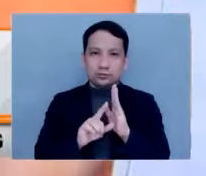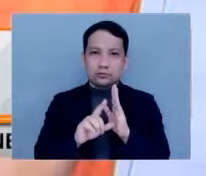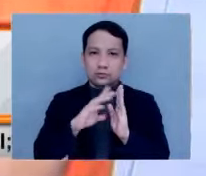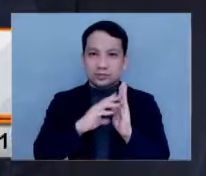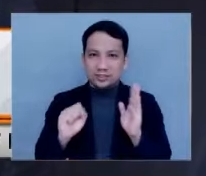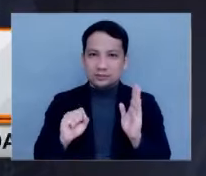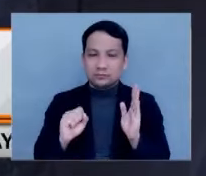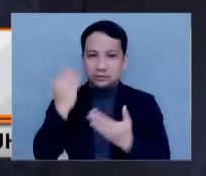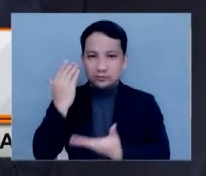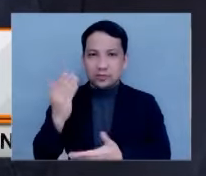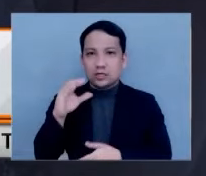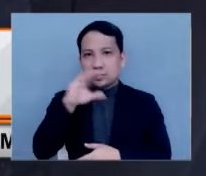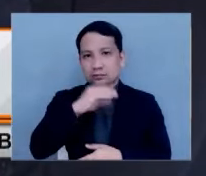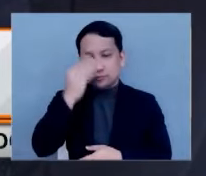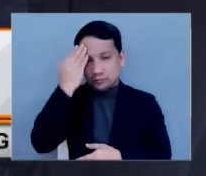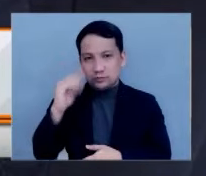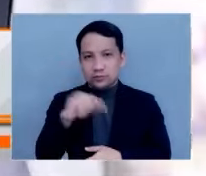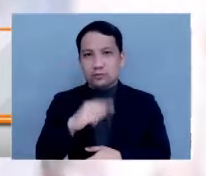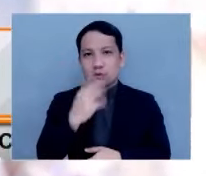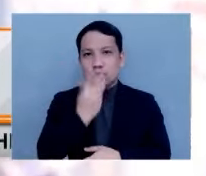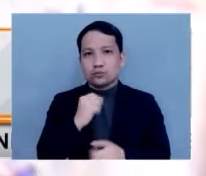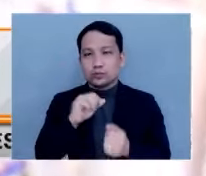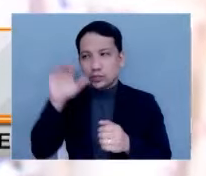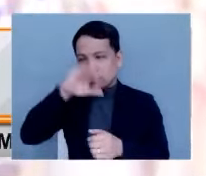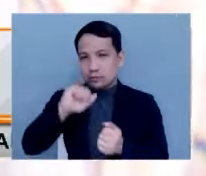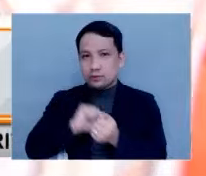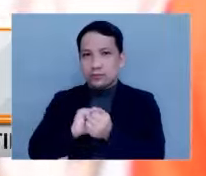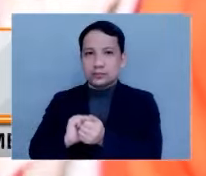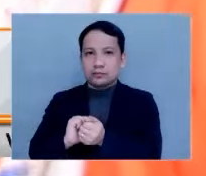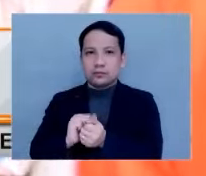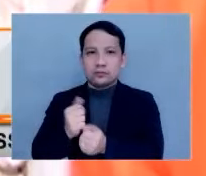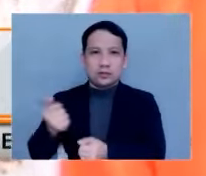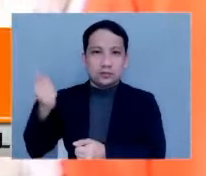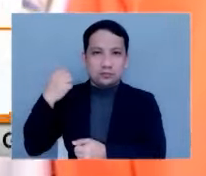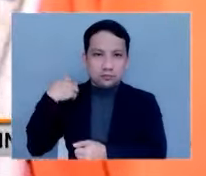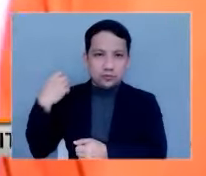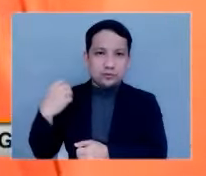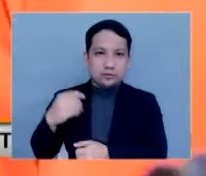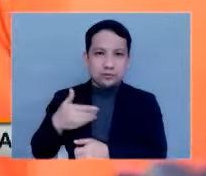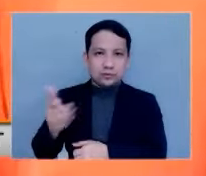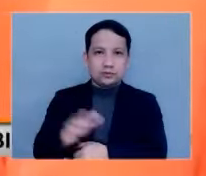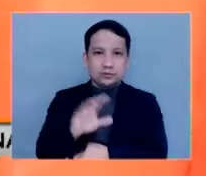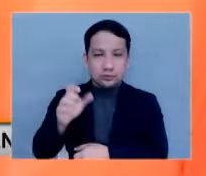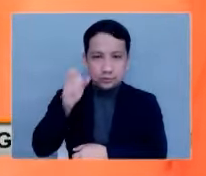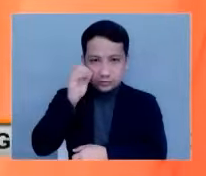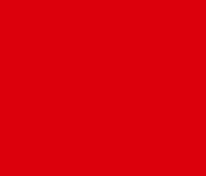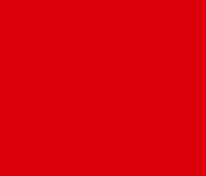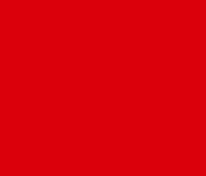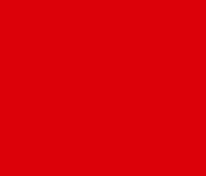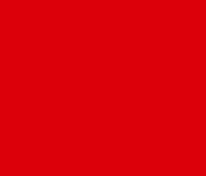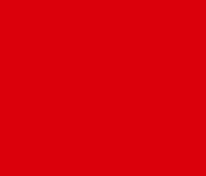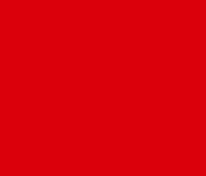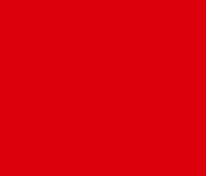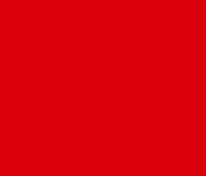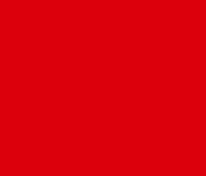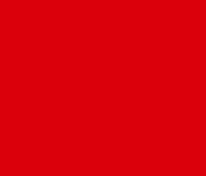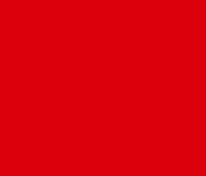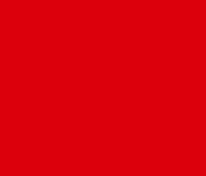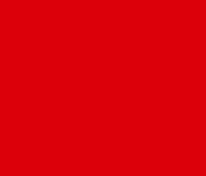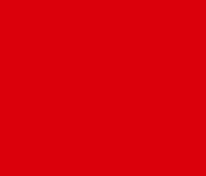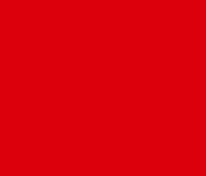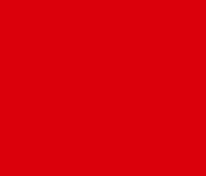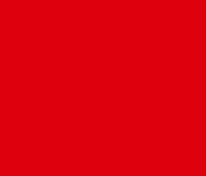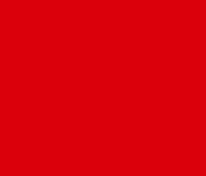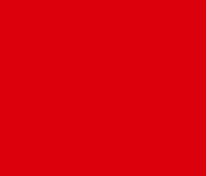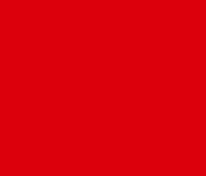na tinutugis ang kanilang mga kasabwat. Nagbabalita mula sa frontline, Elaine Fulgencio, News 5. Mga kapatid,